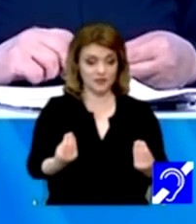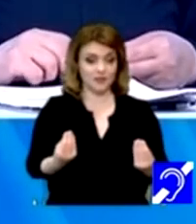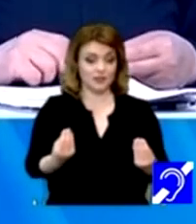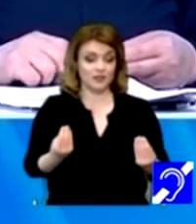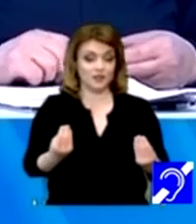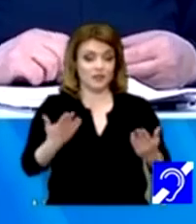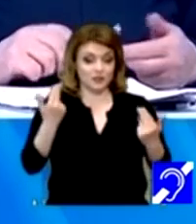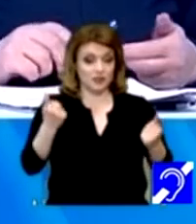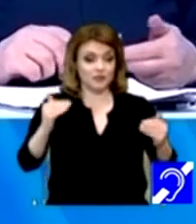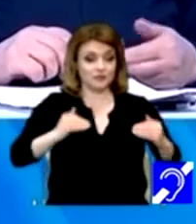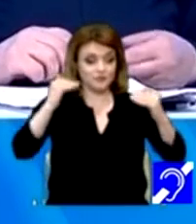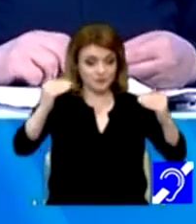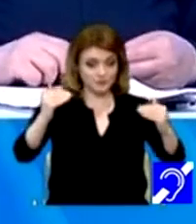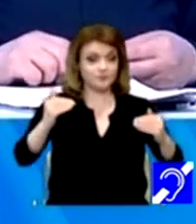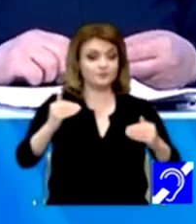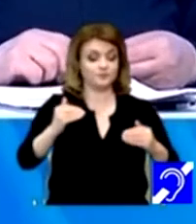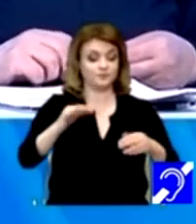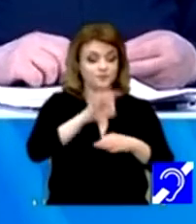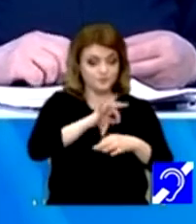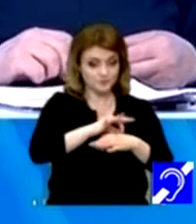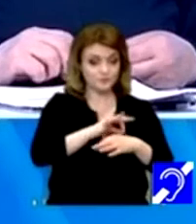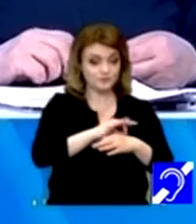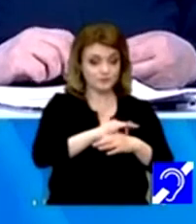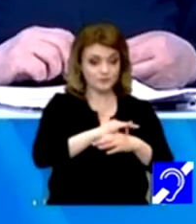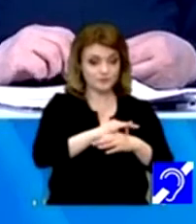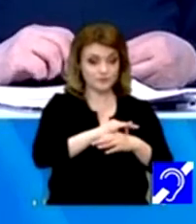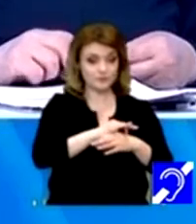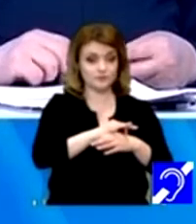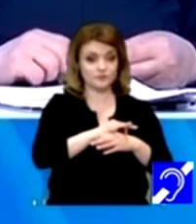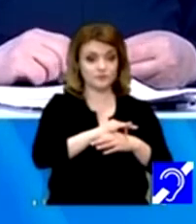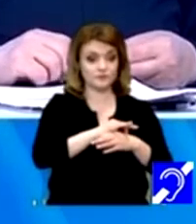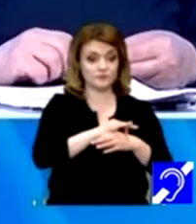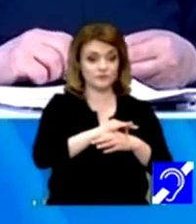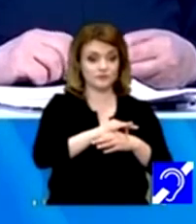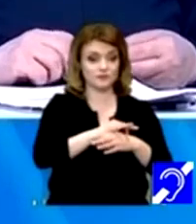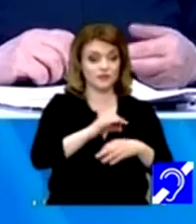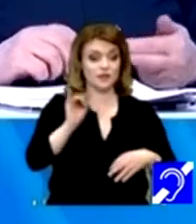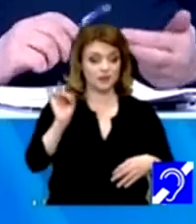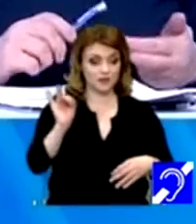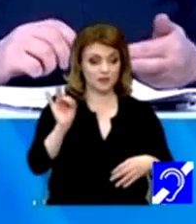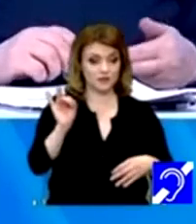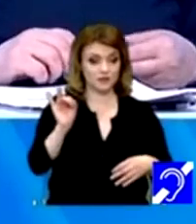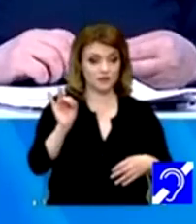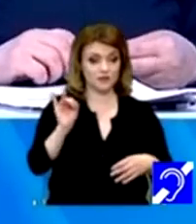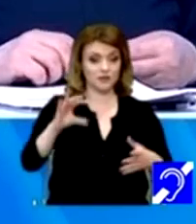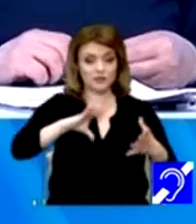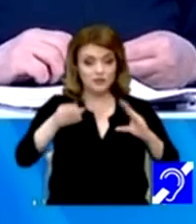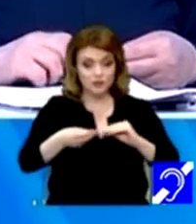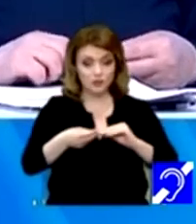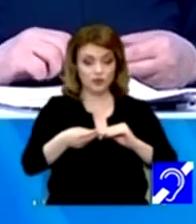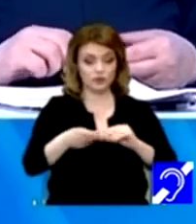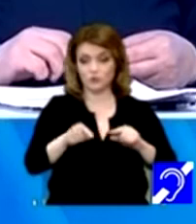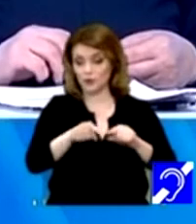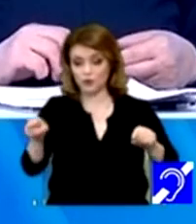mai mare a monitorizării din partea structurilor de forță și evaluăm